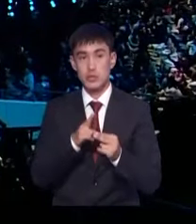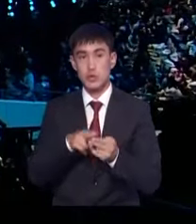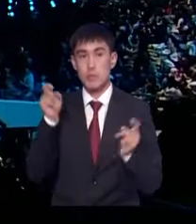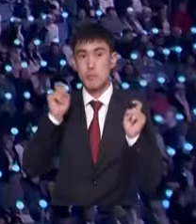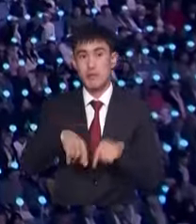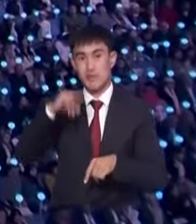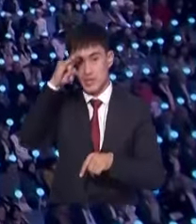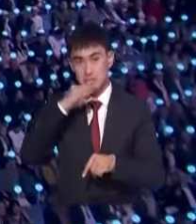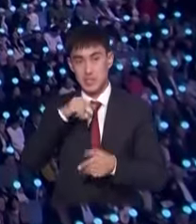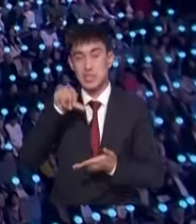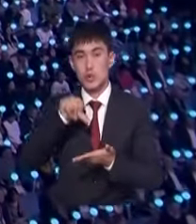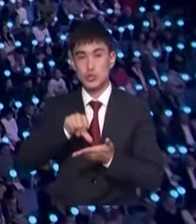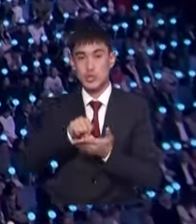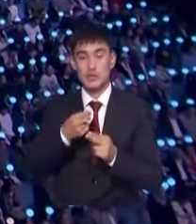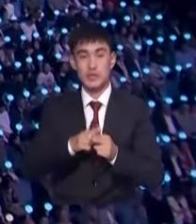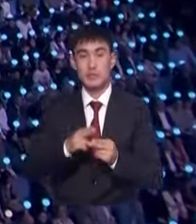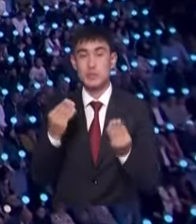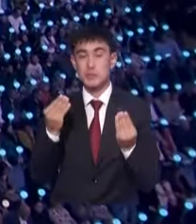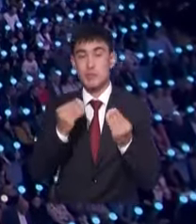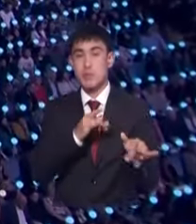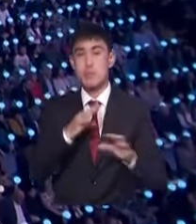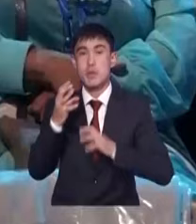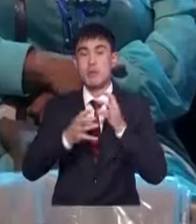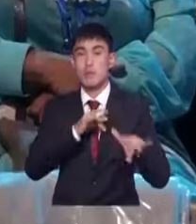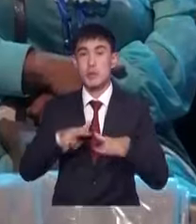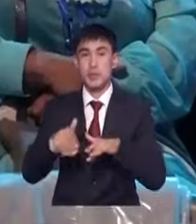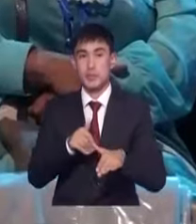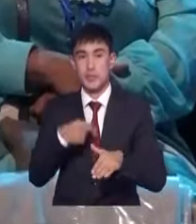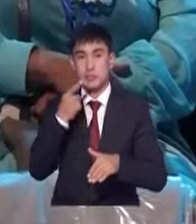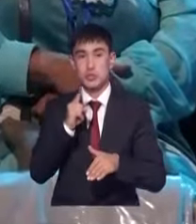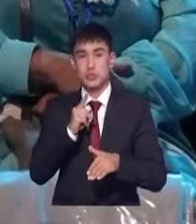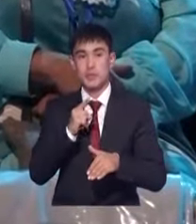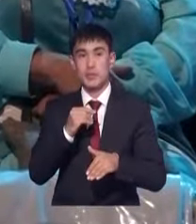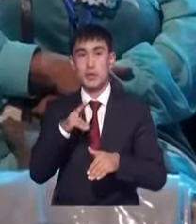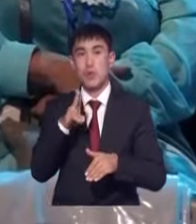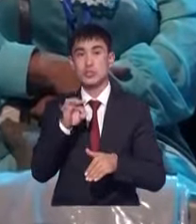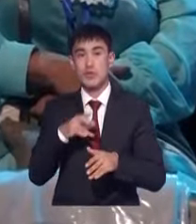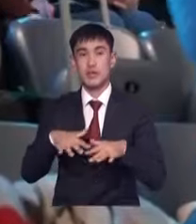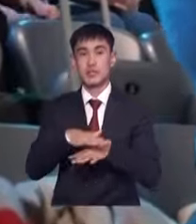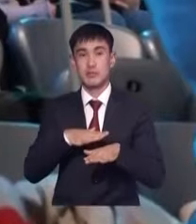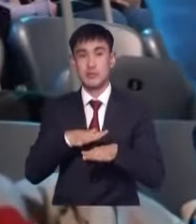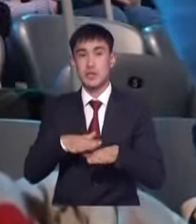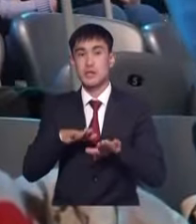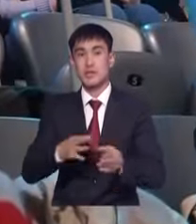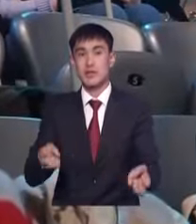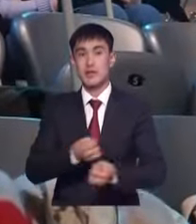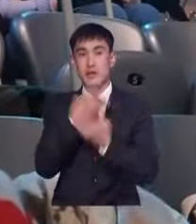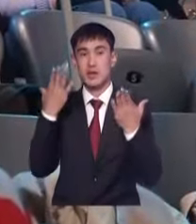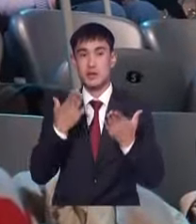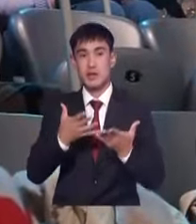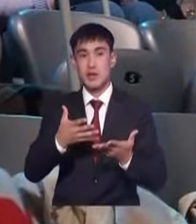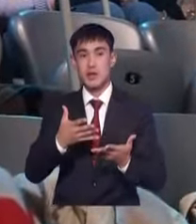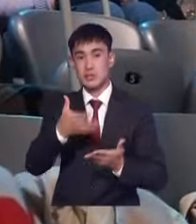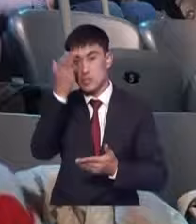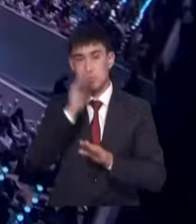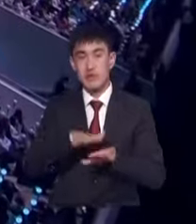прибыли в Казахстан для участия в этом значимом мировом мероприятии. Он отметил, что кочевая цивилизация оставила яркий и